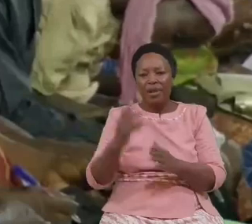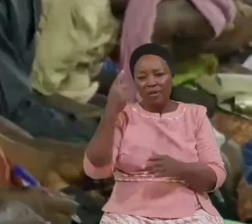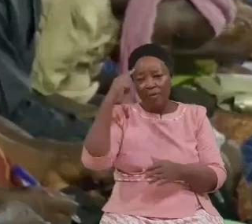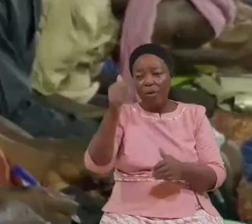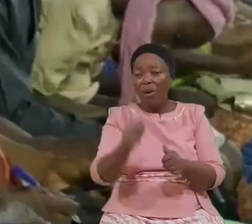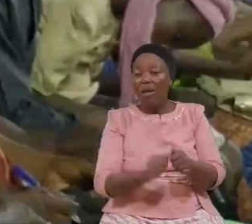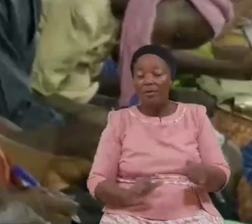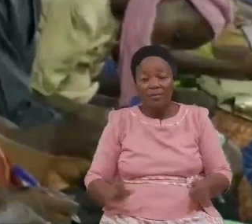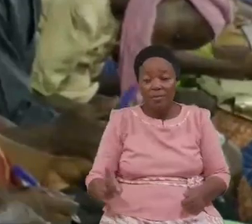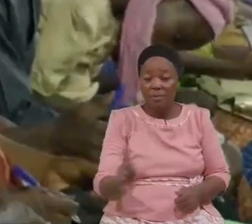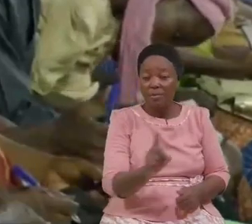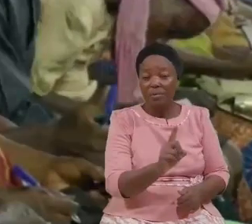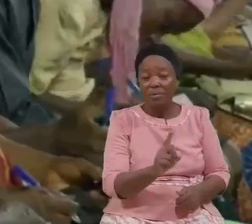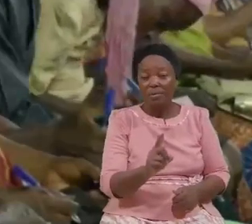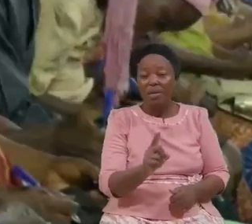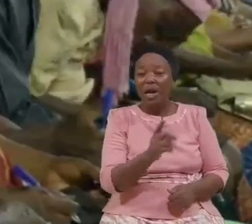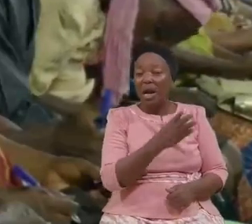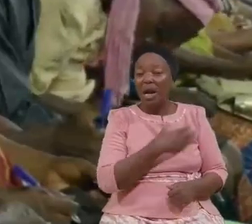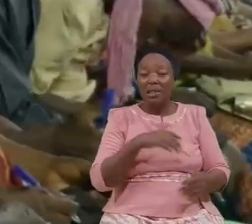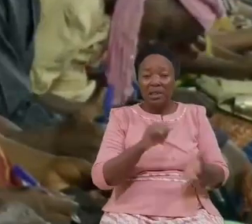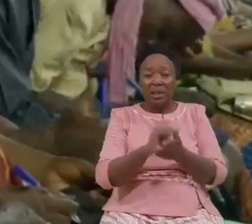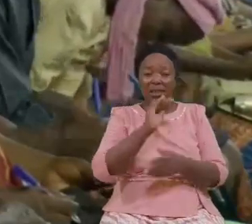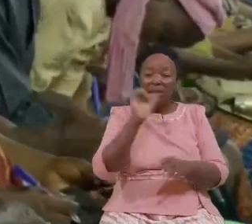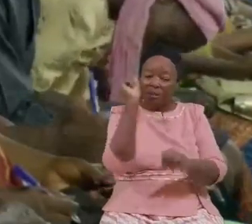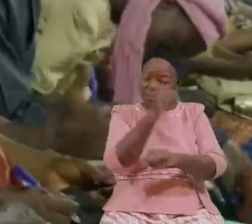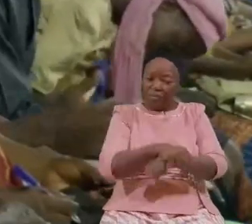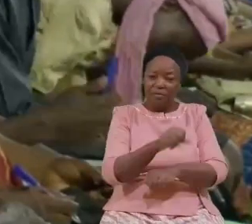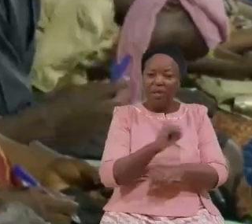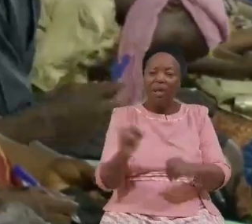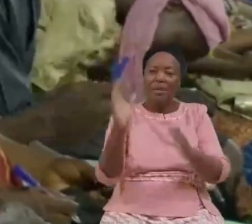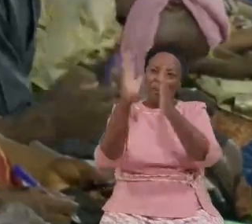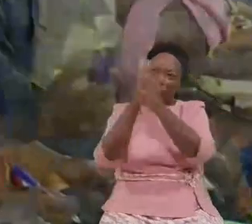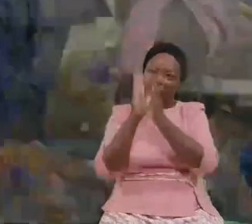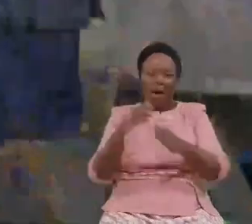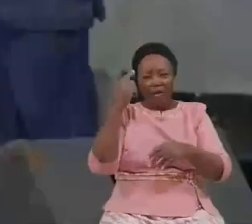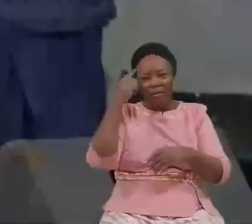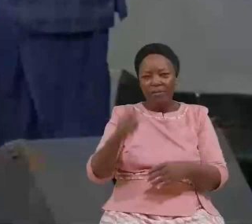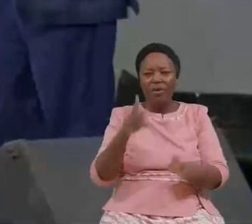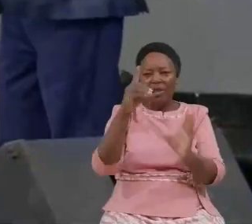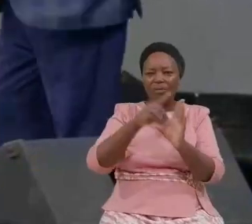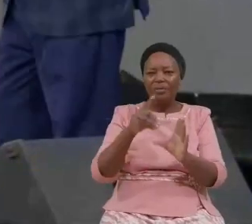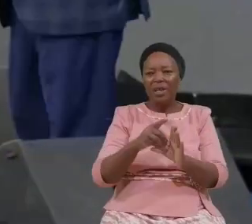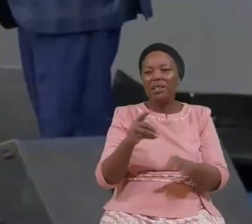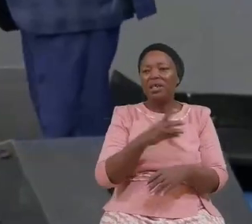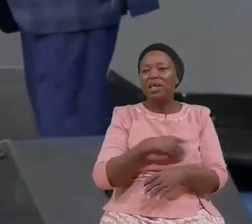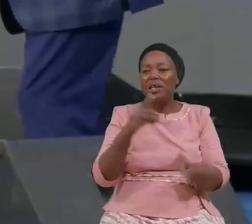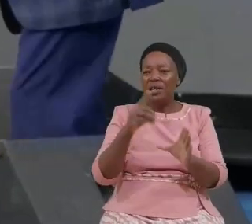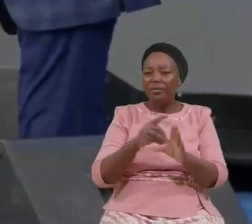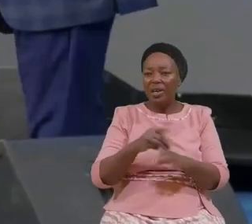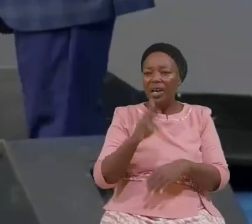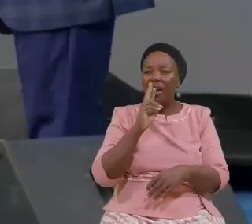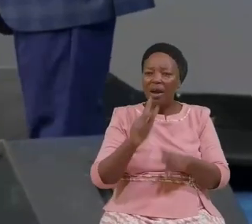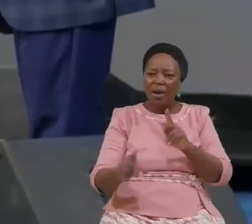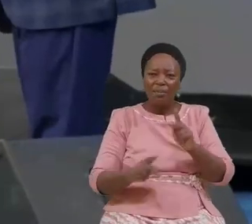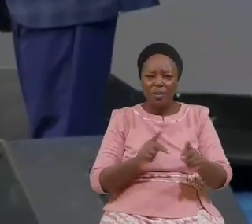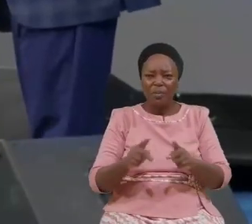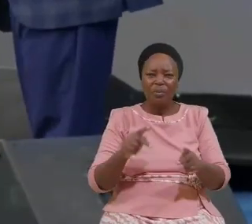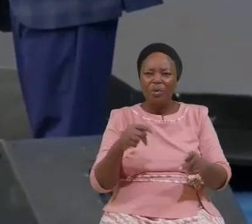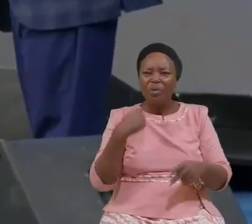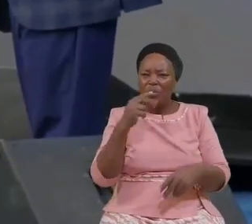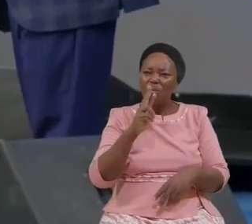pour chacun et c'est une intersection dominante pour les invalides sont ceux-là